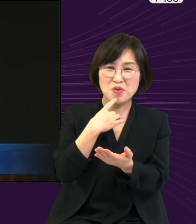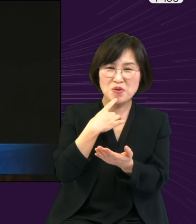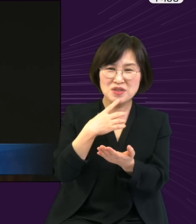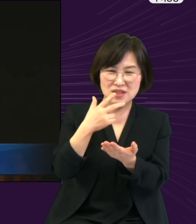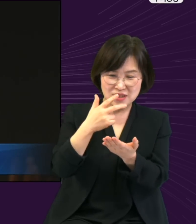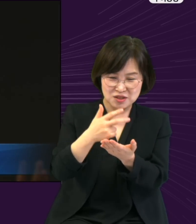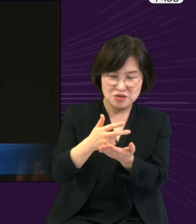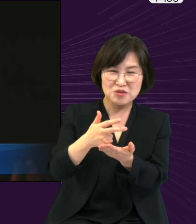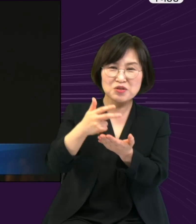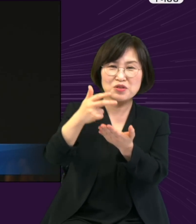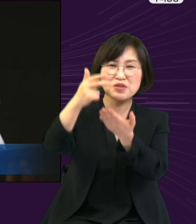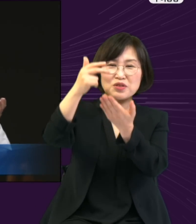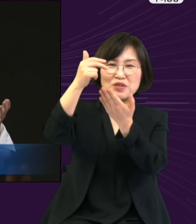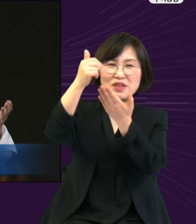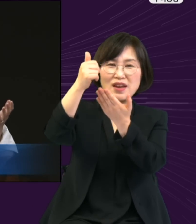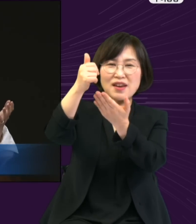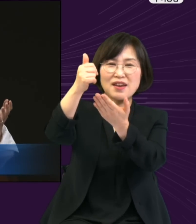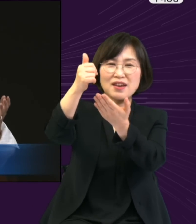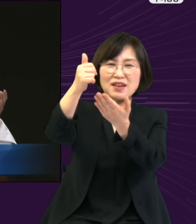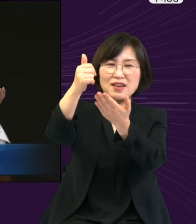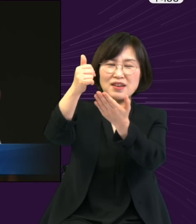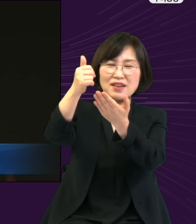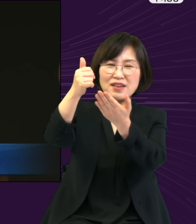오직 주께